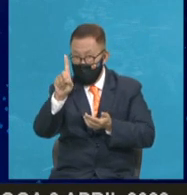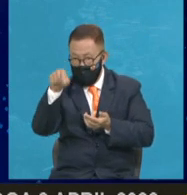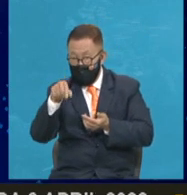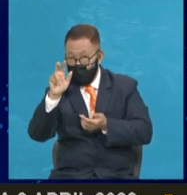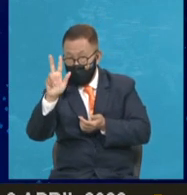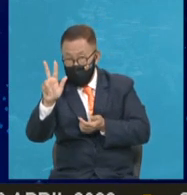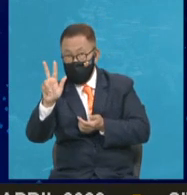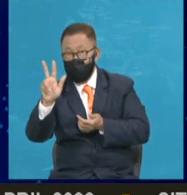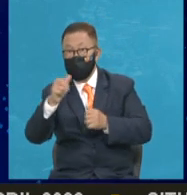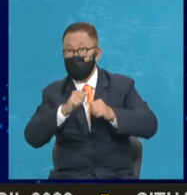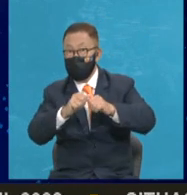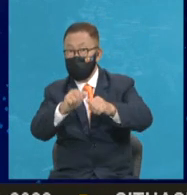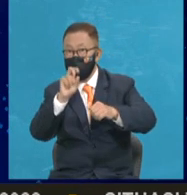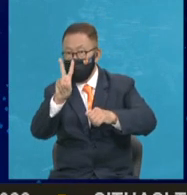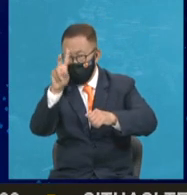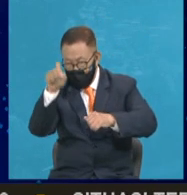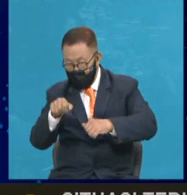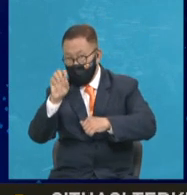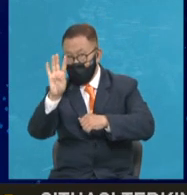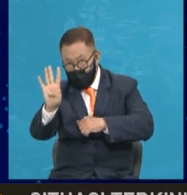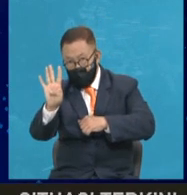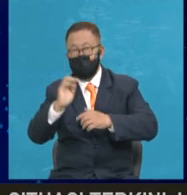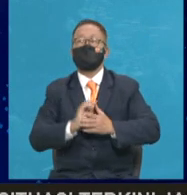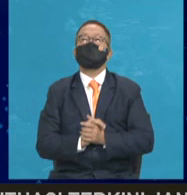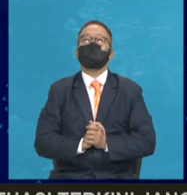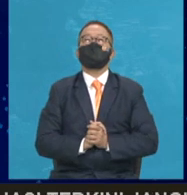2002 sehingga 2 APR 2012